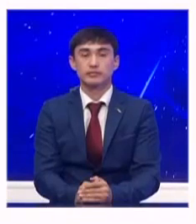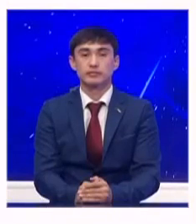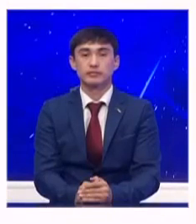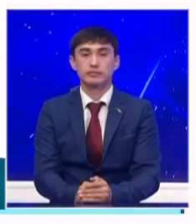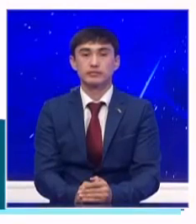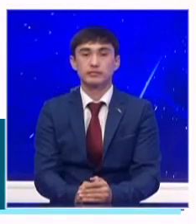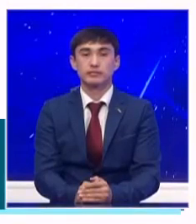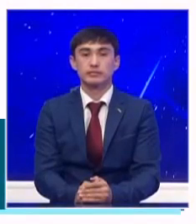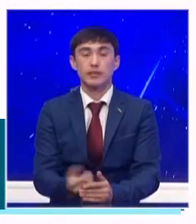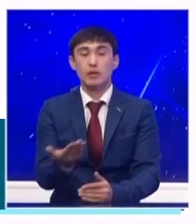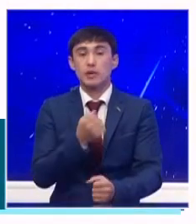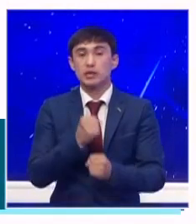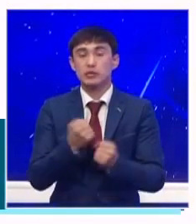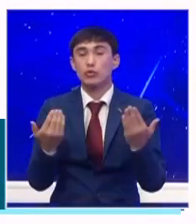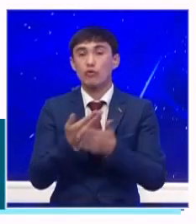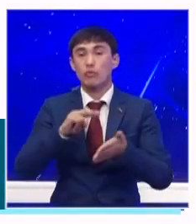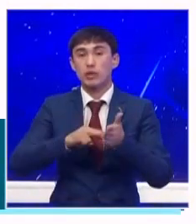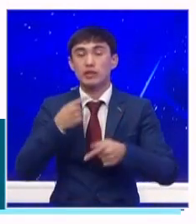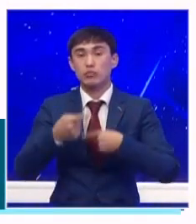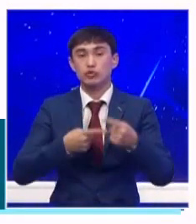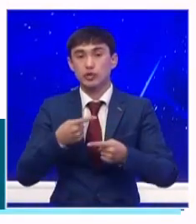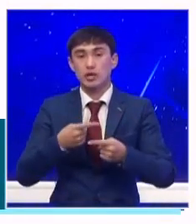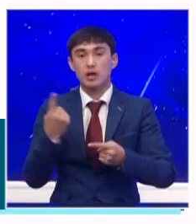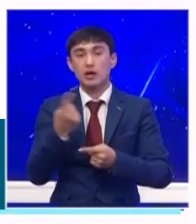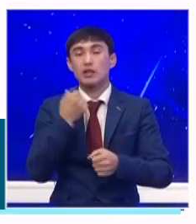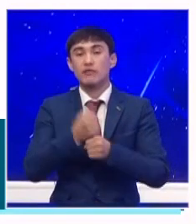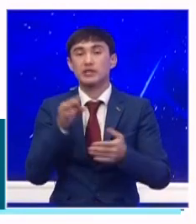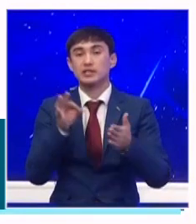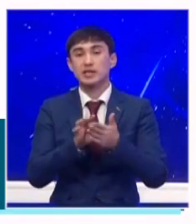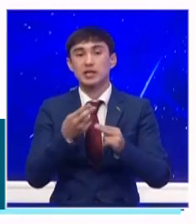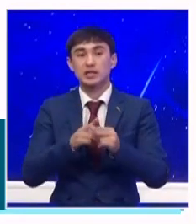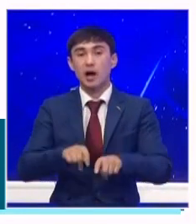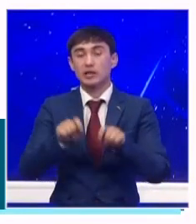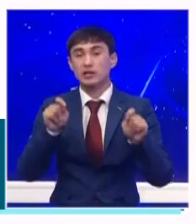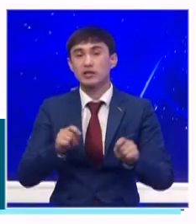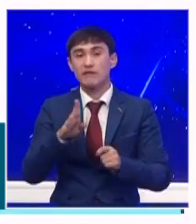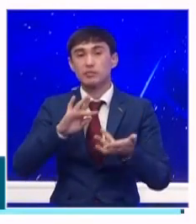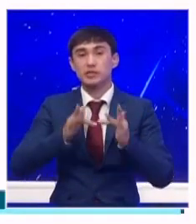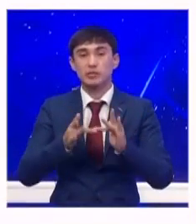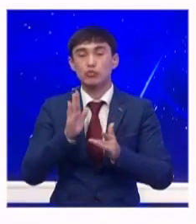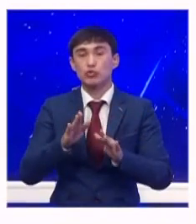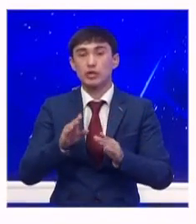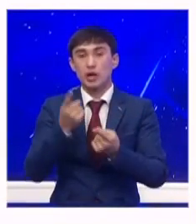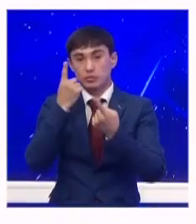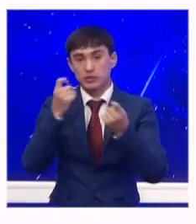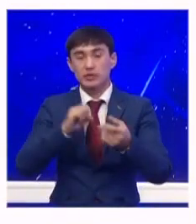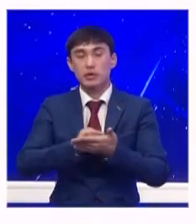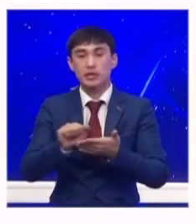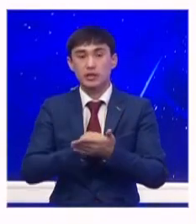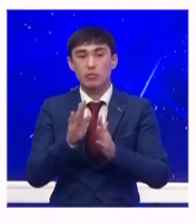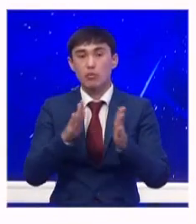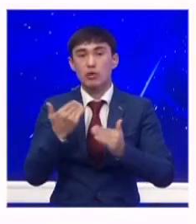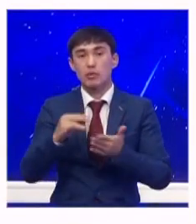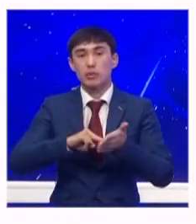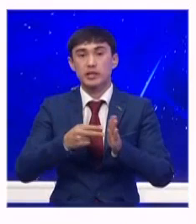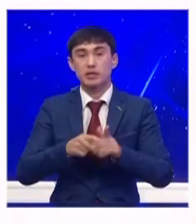издания мы разрабатываем новые планы на будущее одна из наших главной целей является открытие веб-сайта Где будут размещены все материалы более